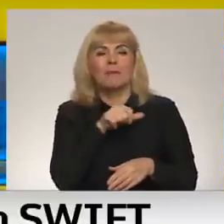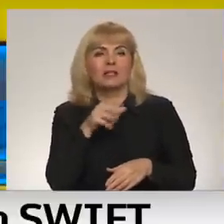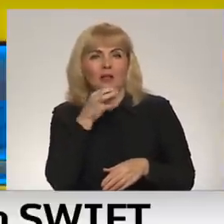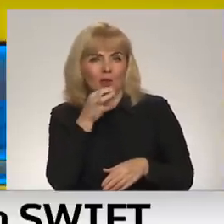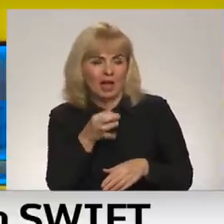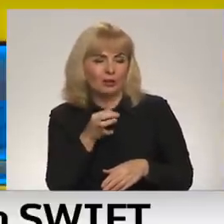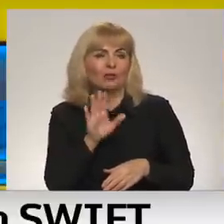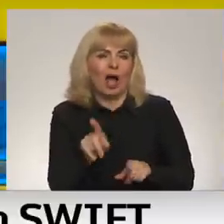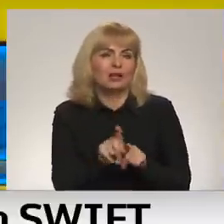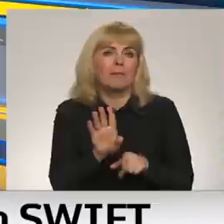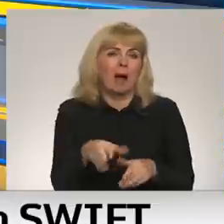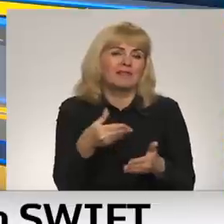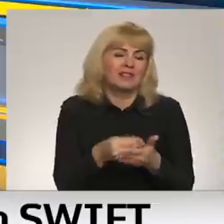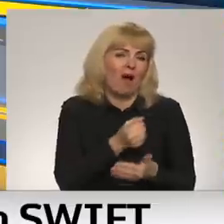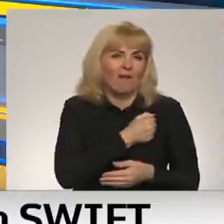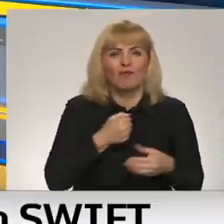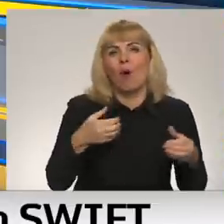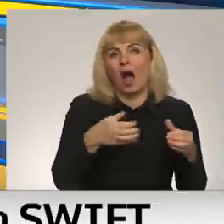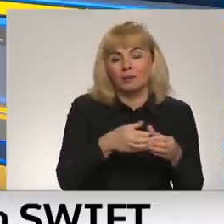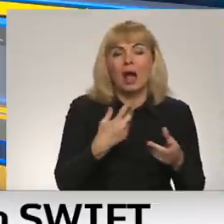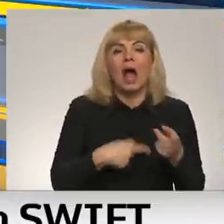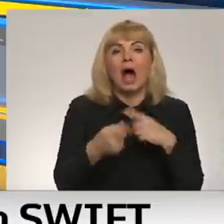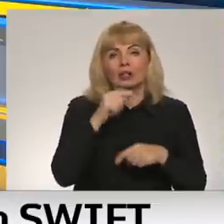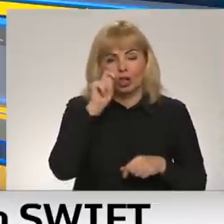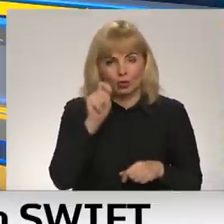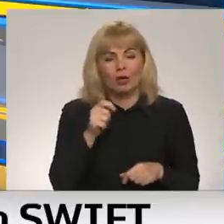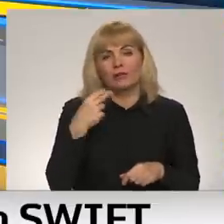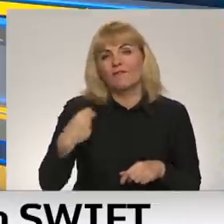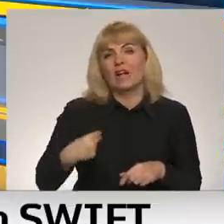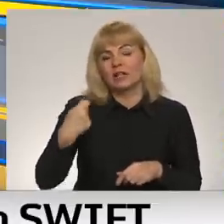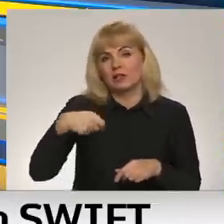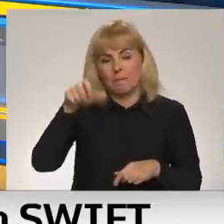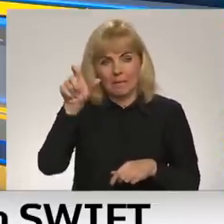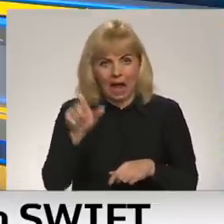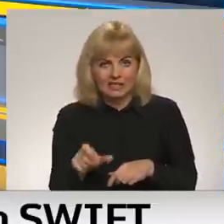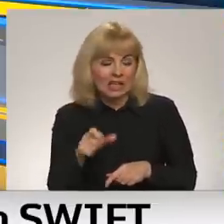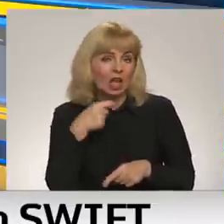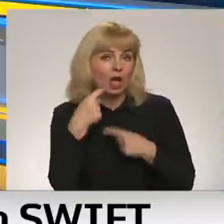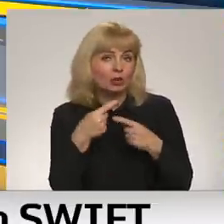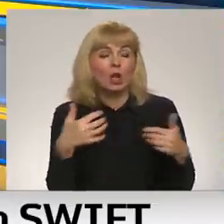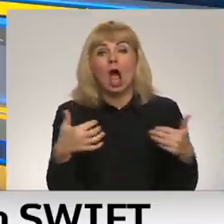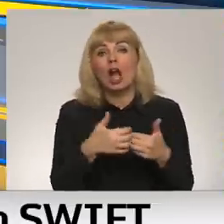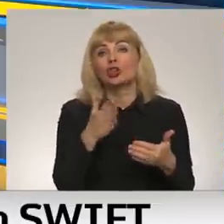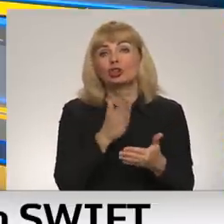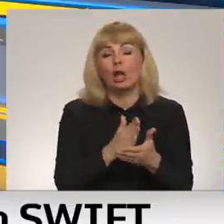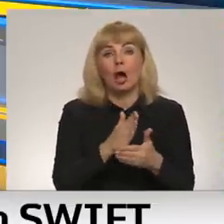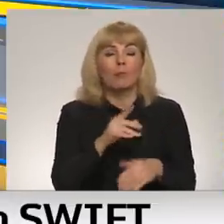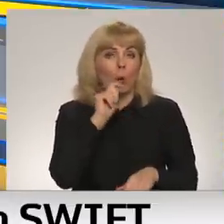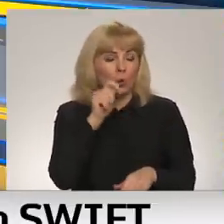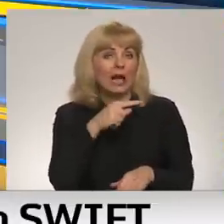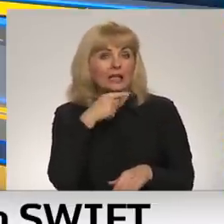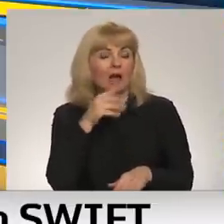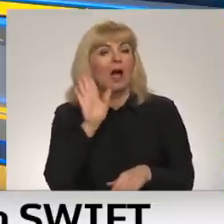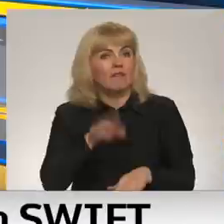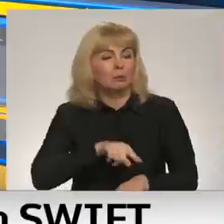armiju. Bet atgriežoties pie Ukrainas, starp citu, Francijas prezidents ir runājis arī par to, ka karš starp Ukrainu un Krieviju varētu būt